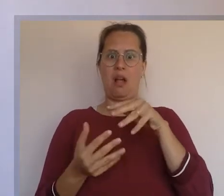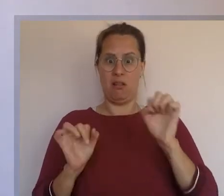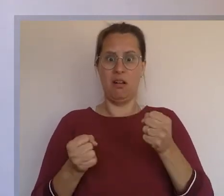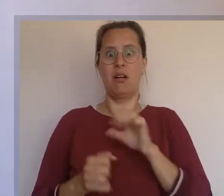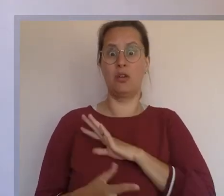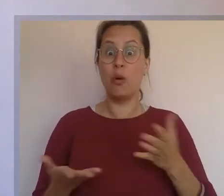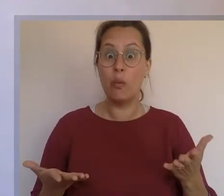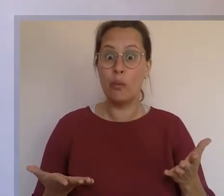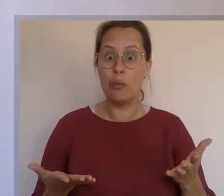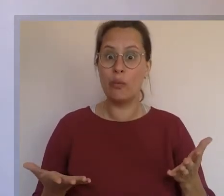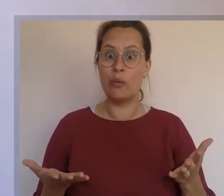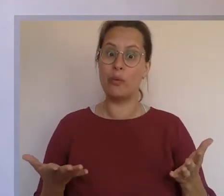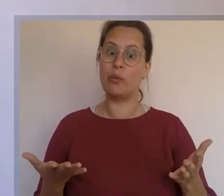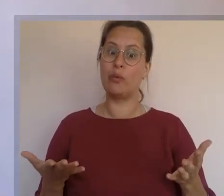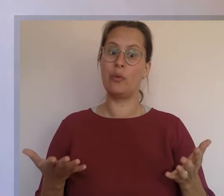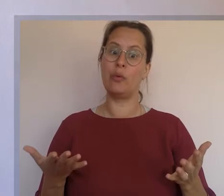elkaar voelen.